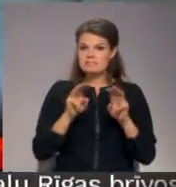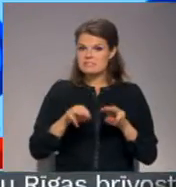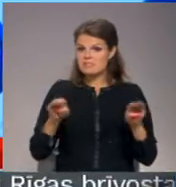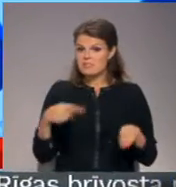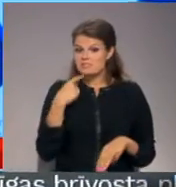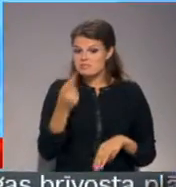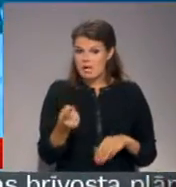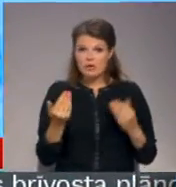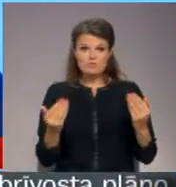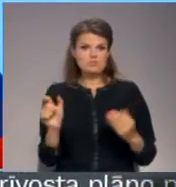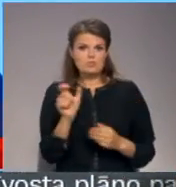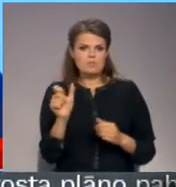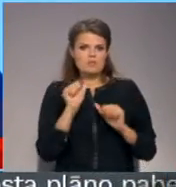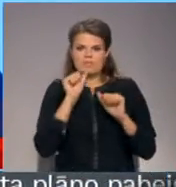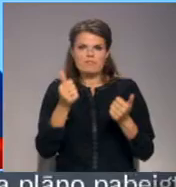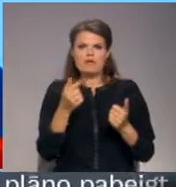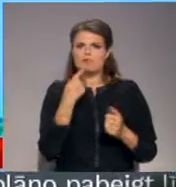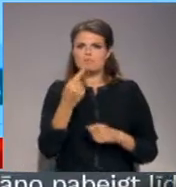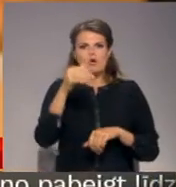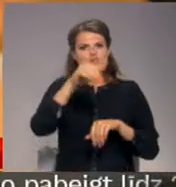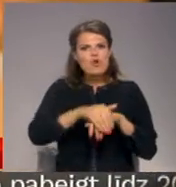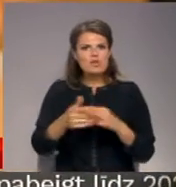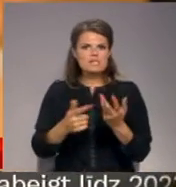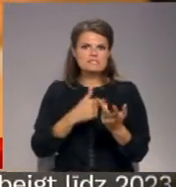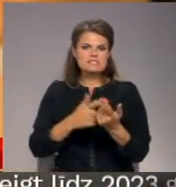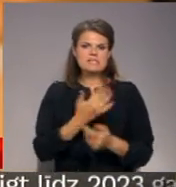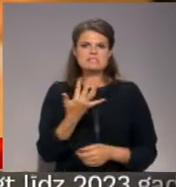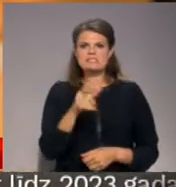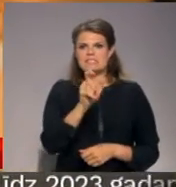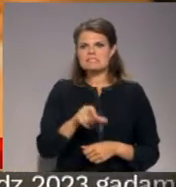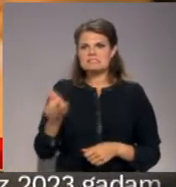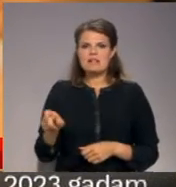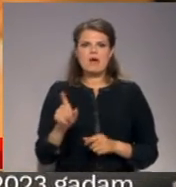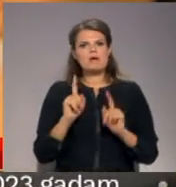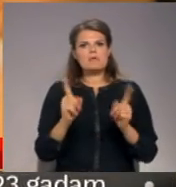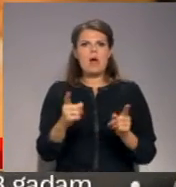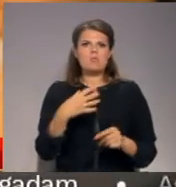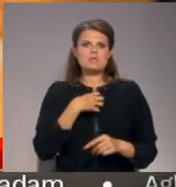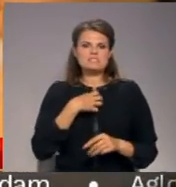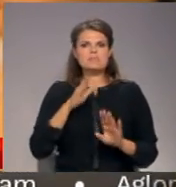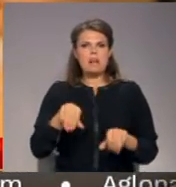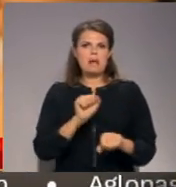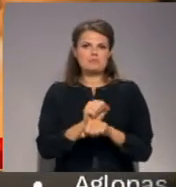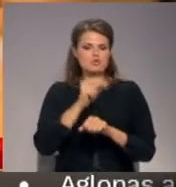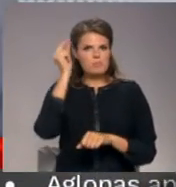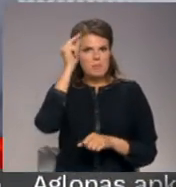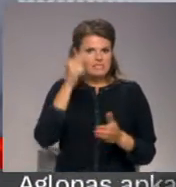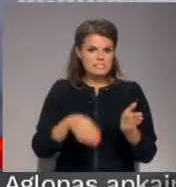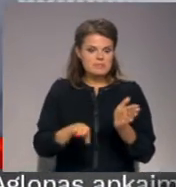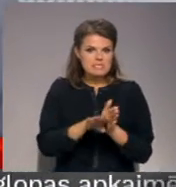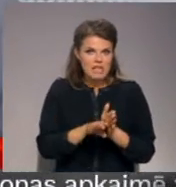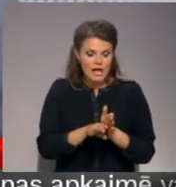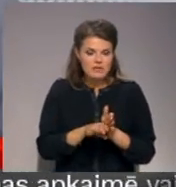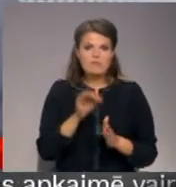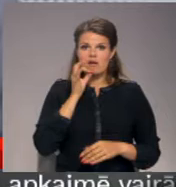ministrija norāda, ka šobrīd nav iespējams nosaukt konkrētu skaitu, cik cilvēkiem jāsaslimst, lai pārtrauktu mācības klātienē. Nu,